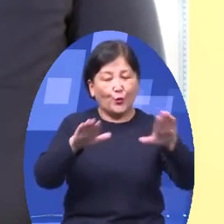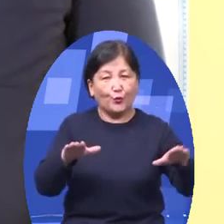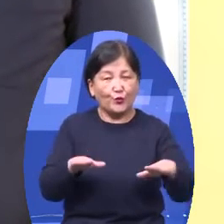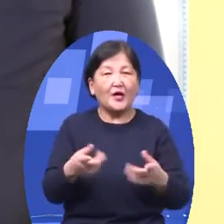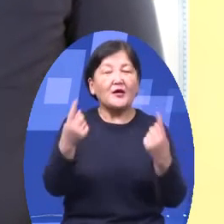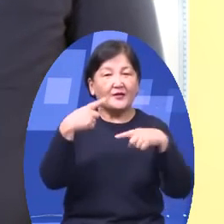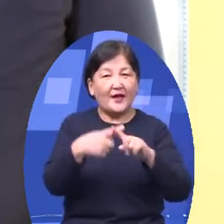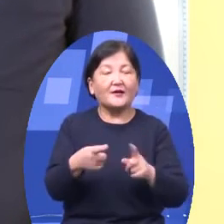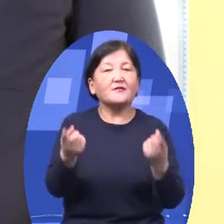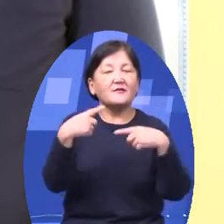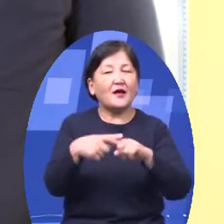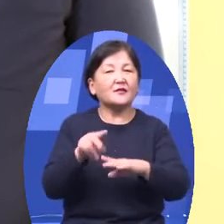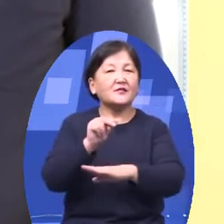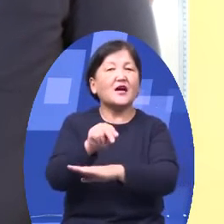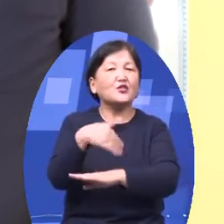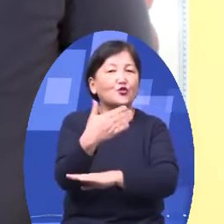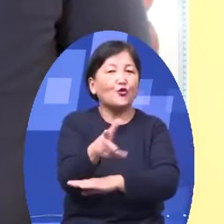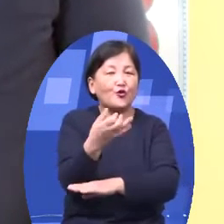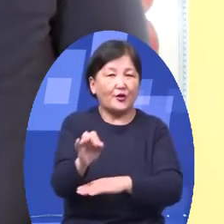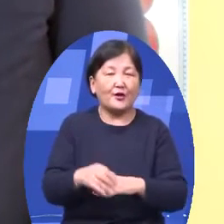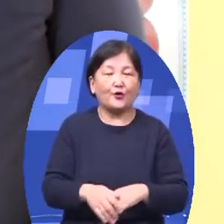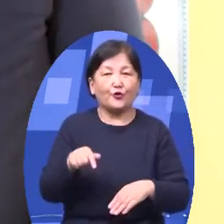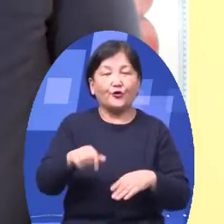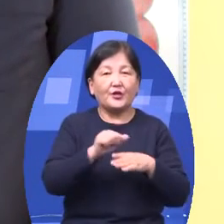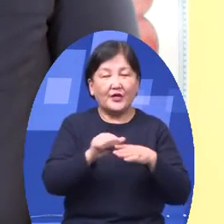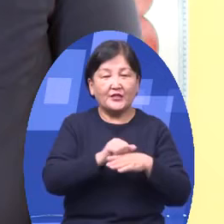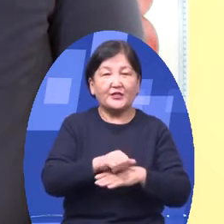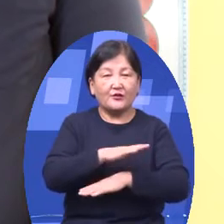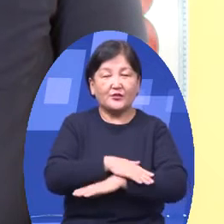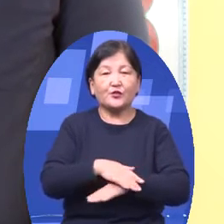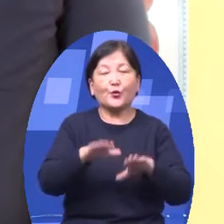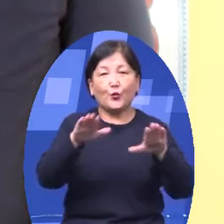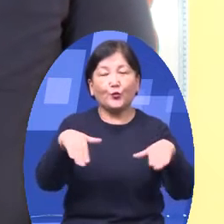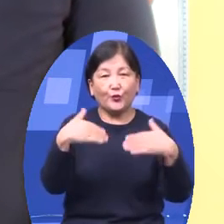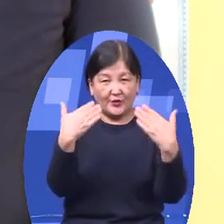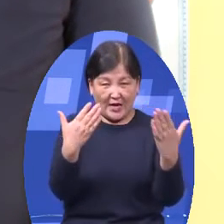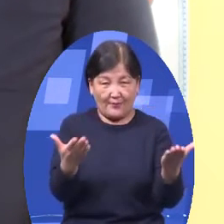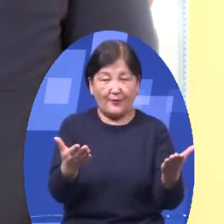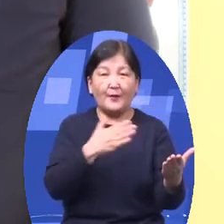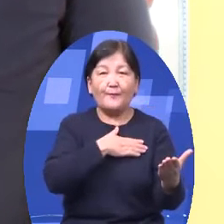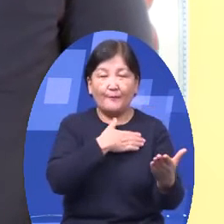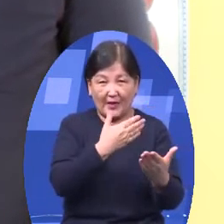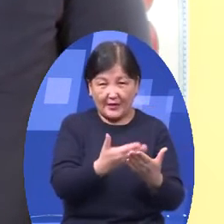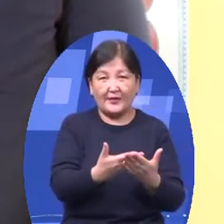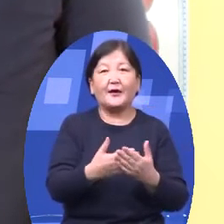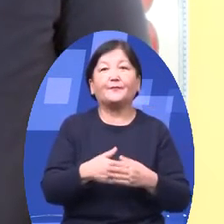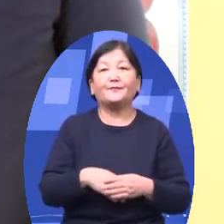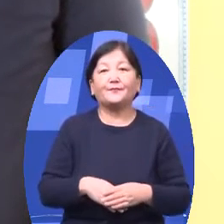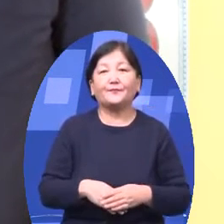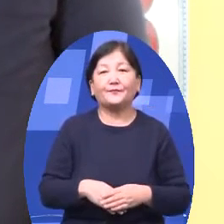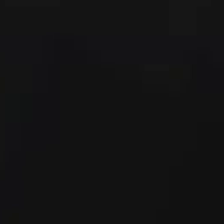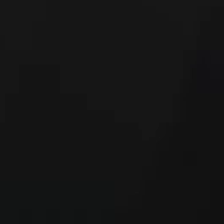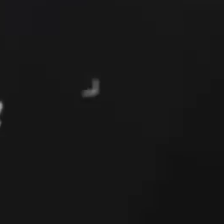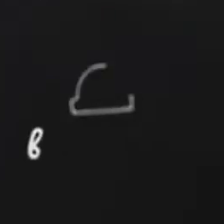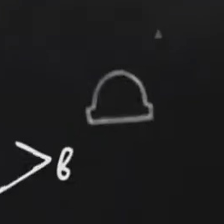хүүхдүүдэд дахин дахин зааж давтуулаарай. Өнөөдрийн хичээлд идэвхтэй оролцсон хүүхдүүдэд маш их баярлалаа.